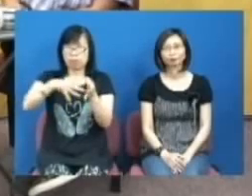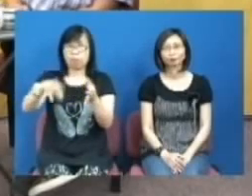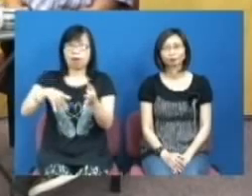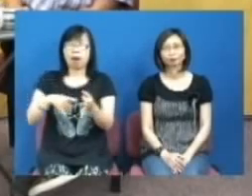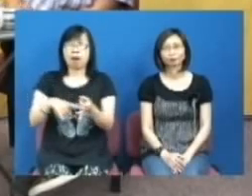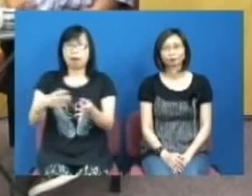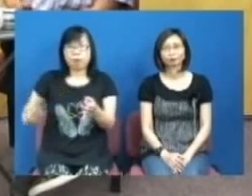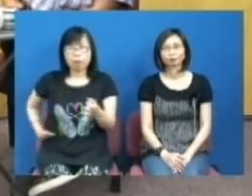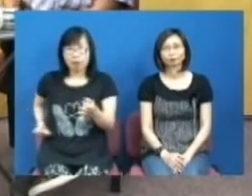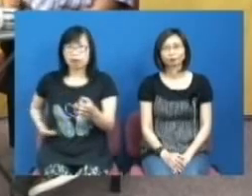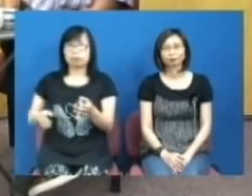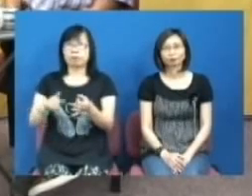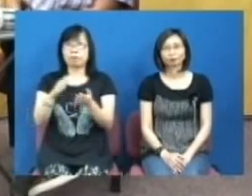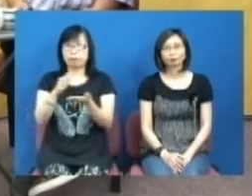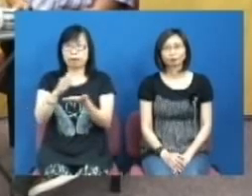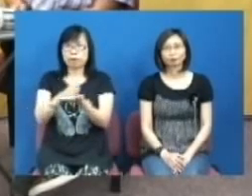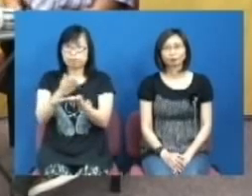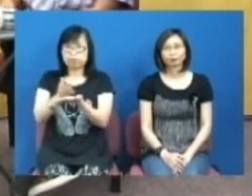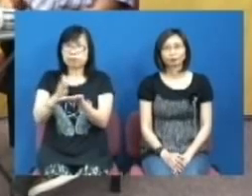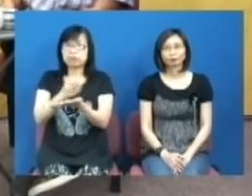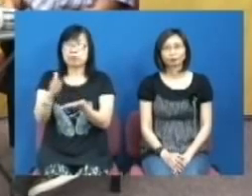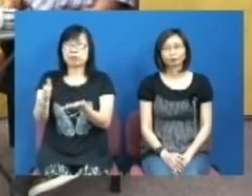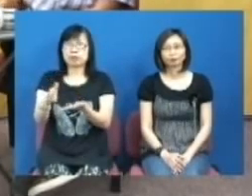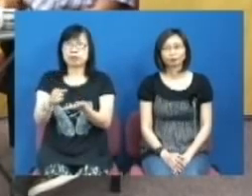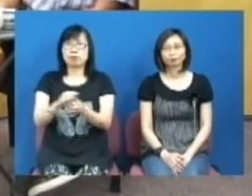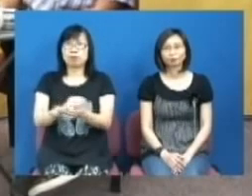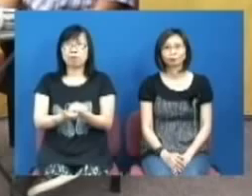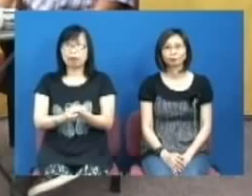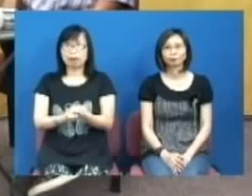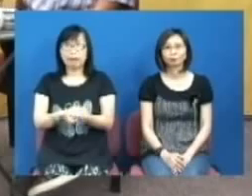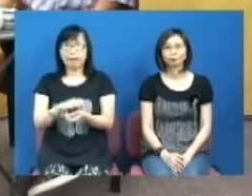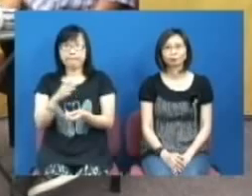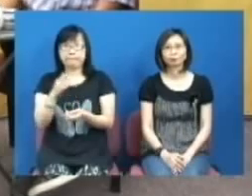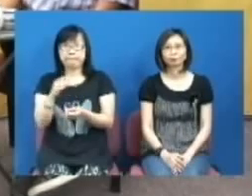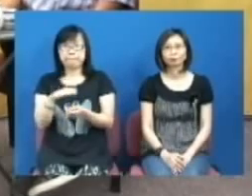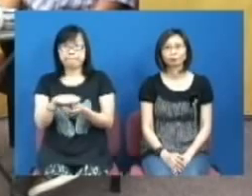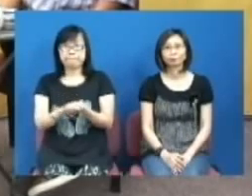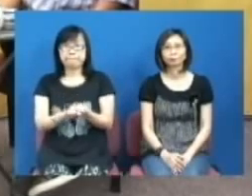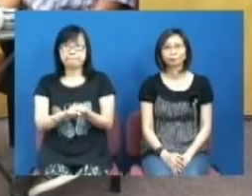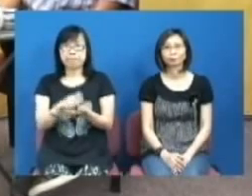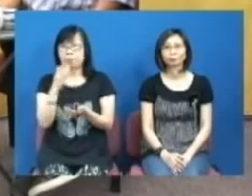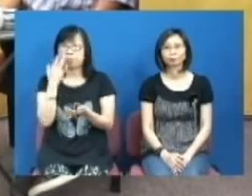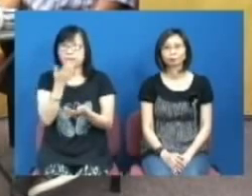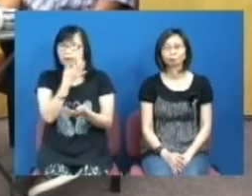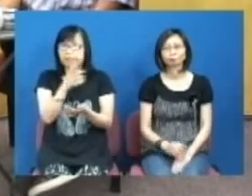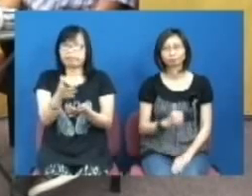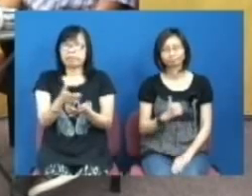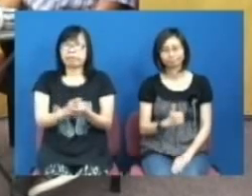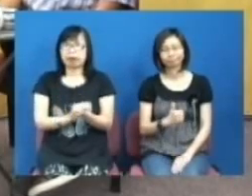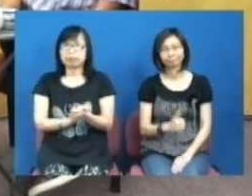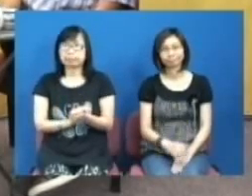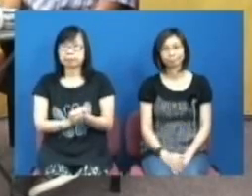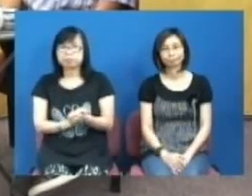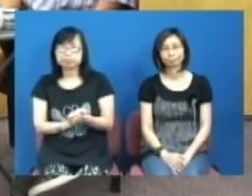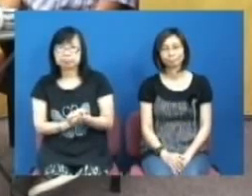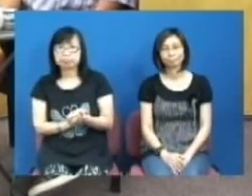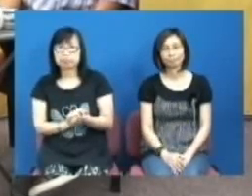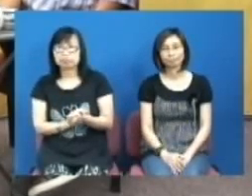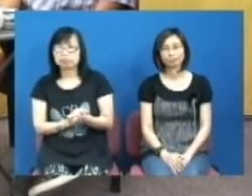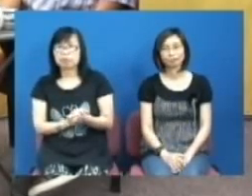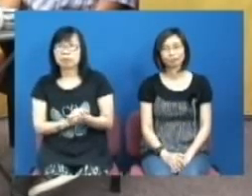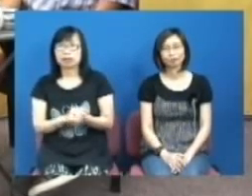冇，即係冇辦法證，即係冇辦法去啊證偽嘅，即係好似卡波凡一嗰